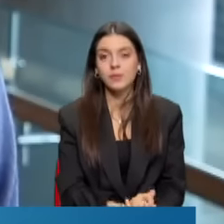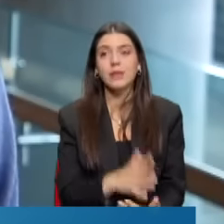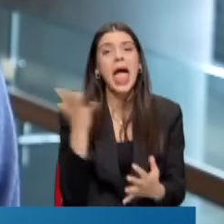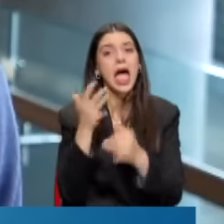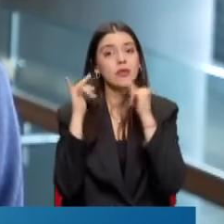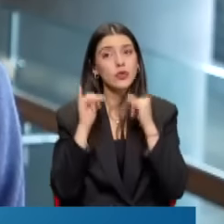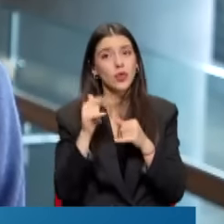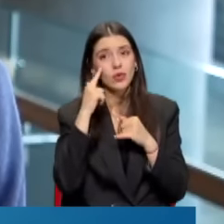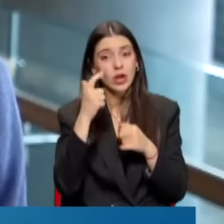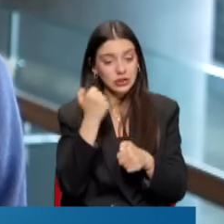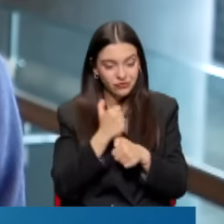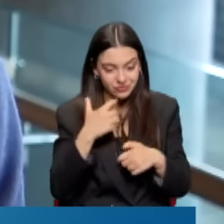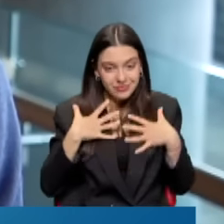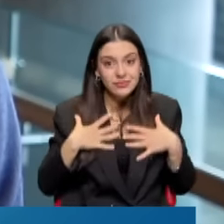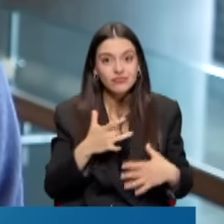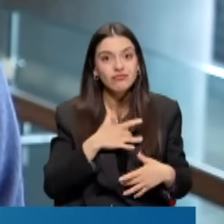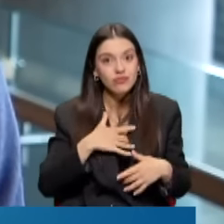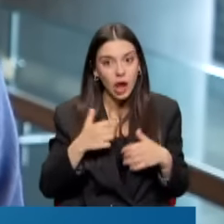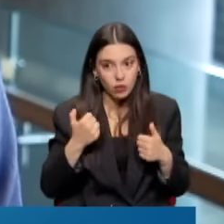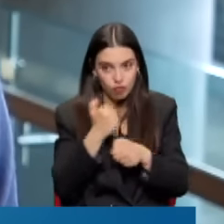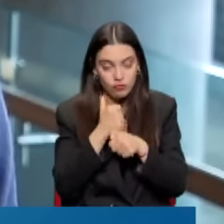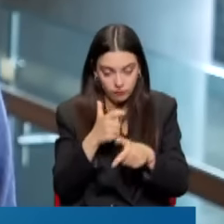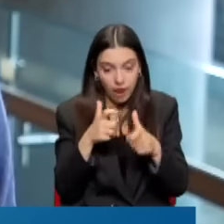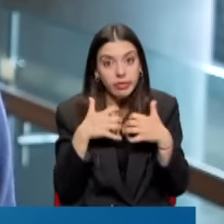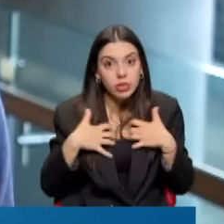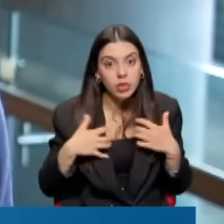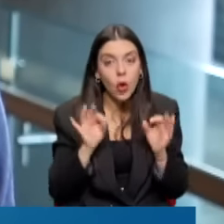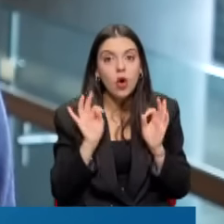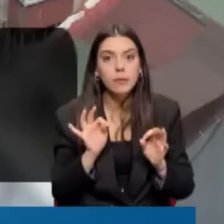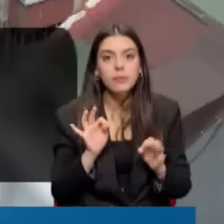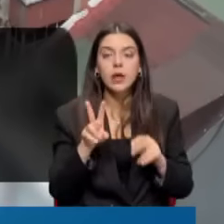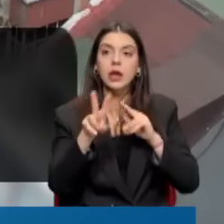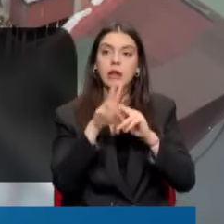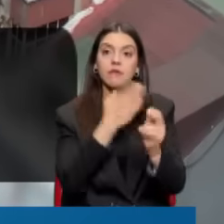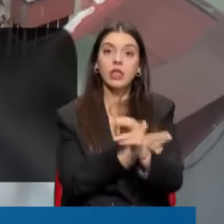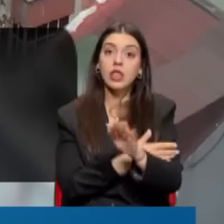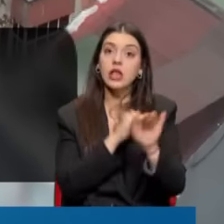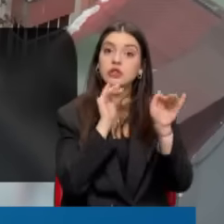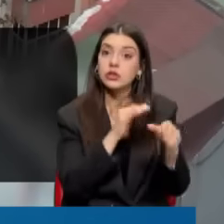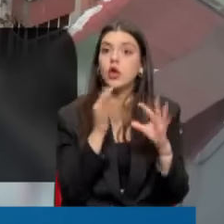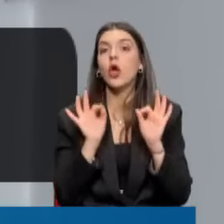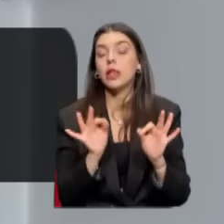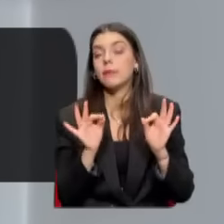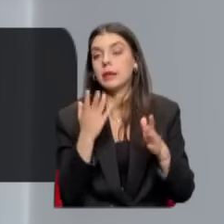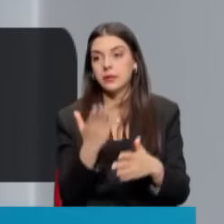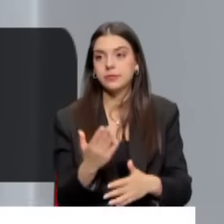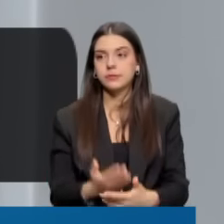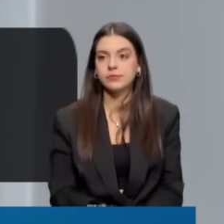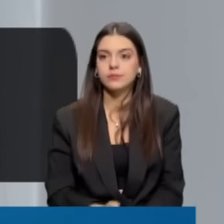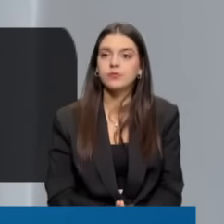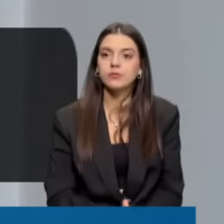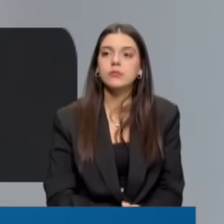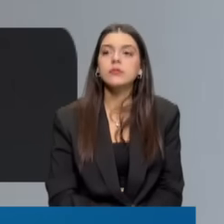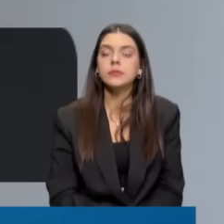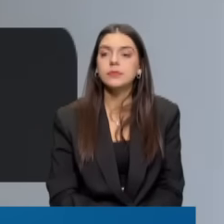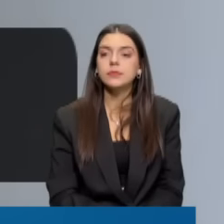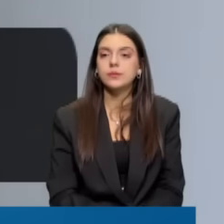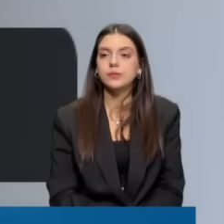Can güvenliği önemlidir kamu yararı önemlidir İstanbul yenileniyor programımız kapsamında şu anda elimizde